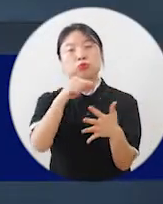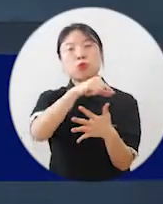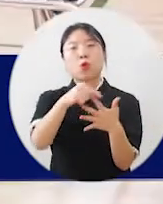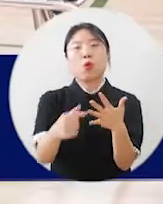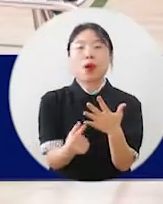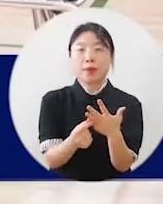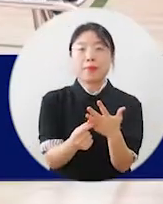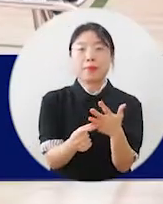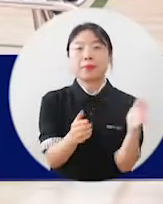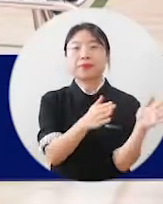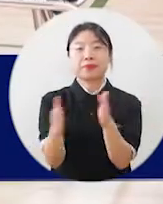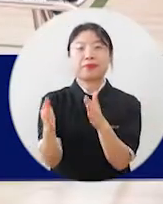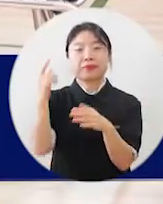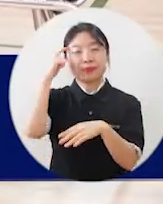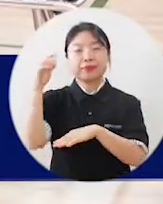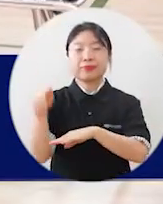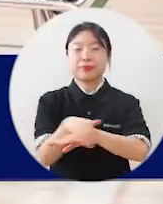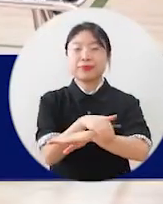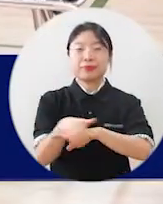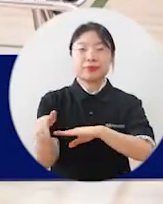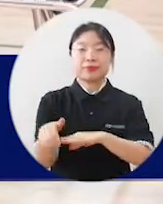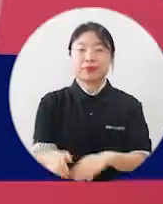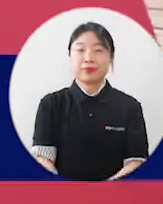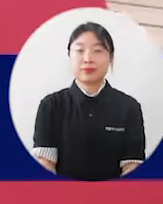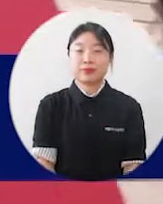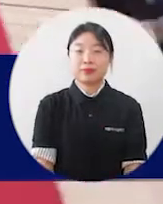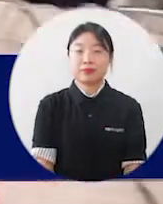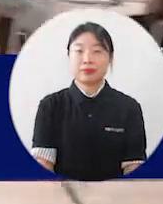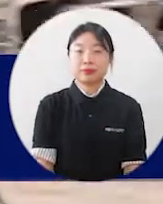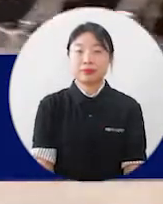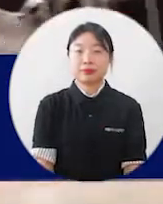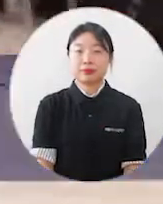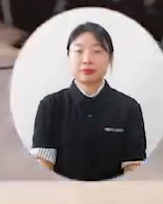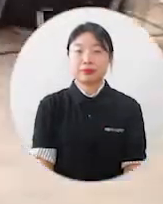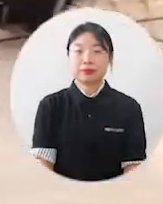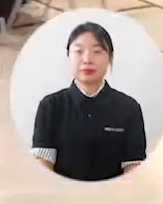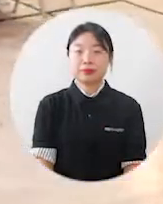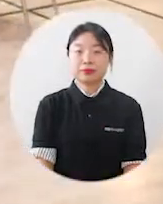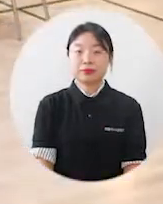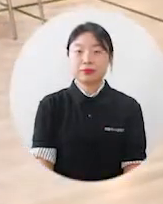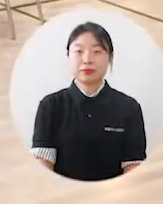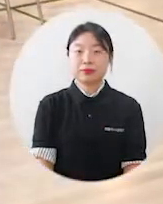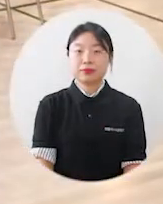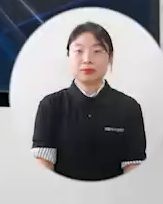제공하여 더 많은 시민들이 배움의 기쁨을 느낄 수 있도록 할 예정입니다.